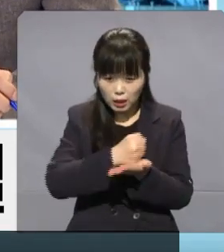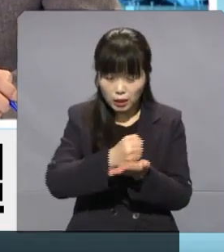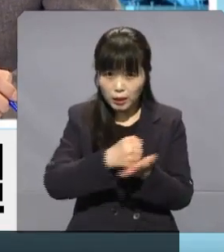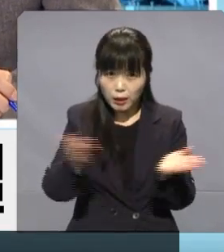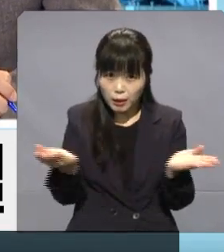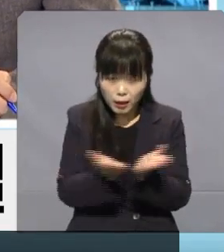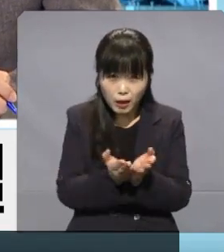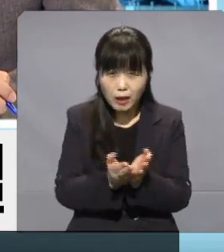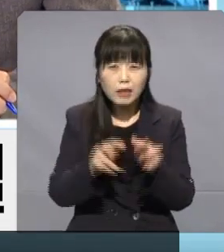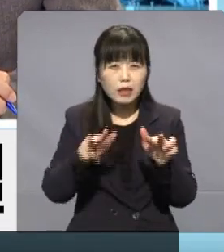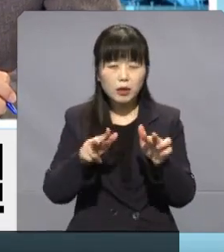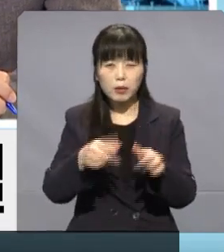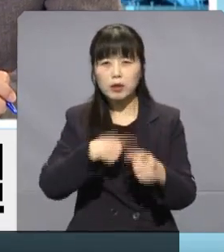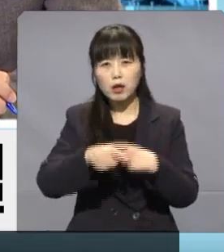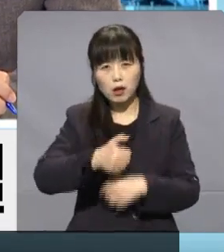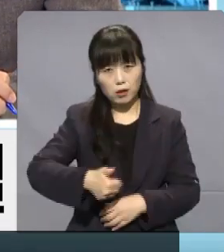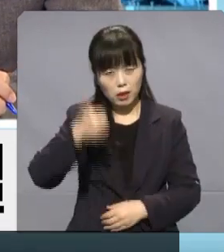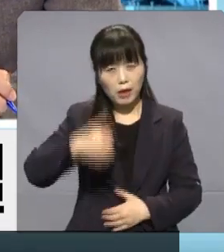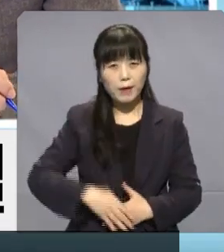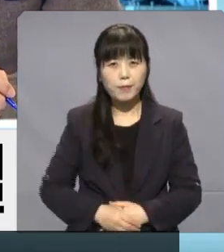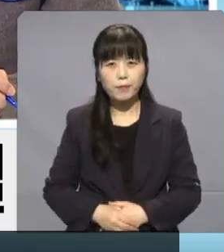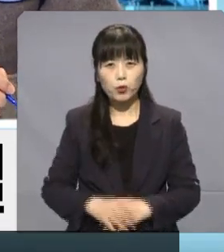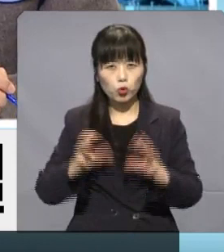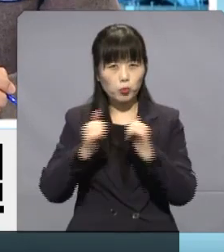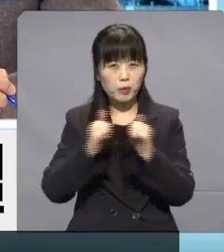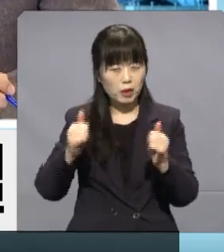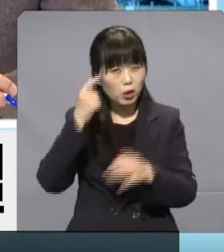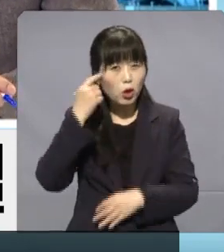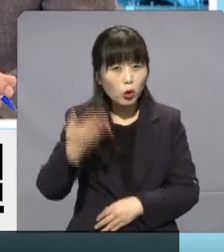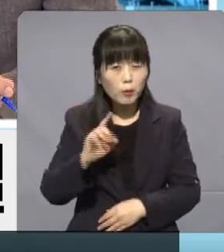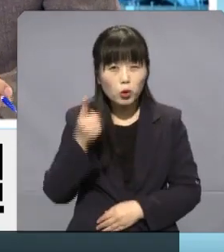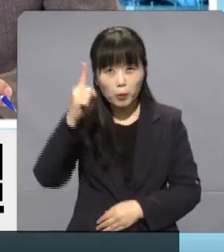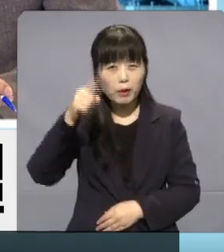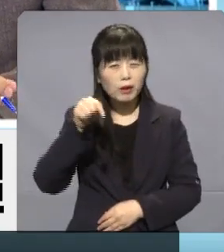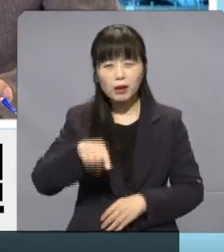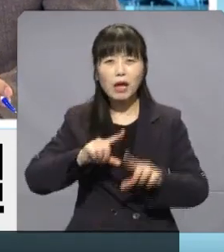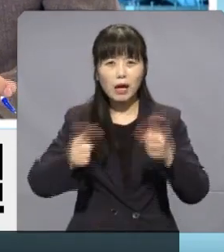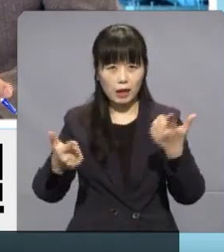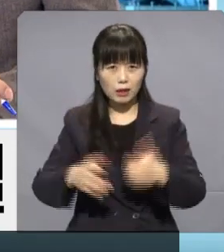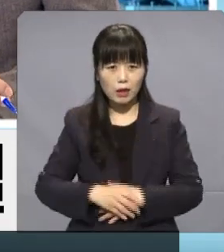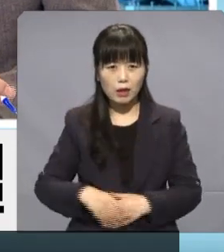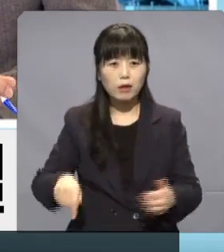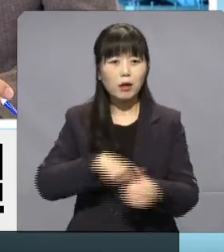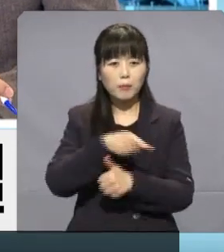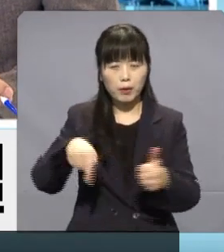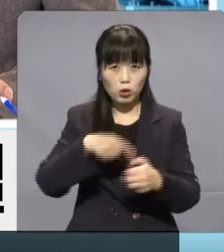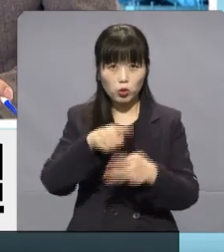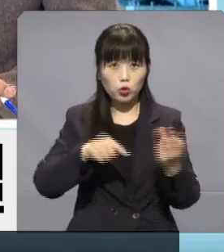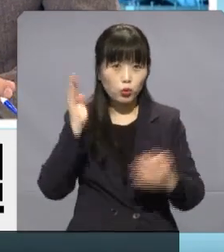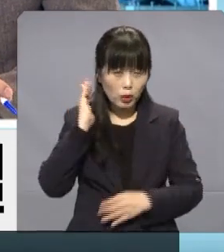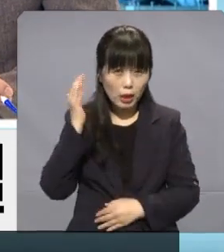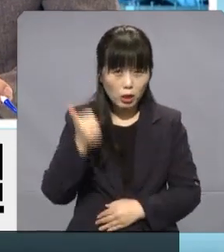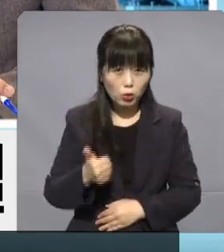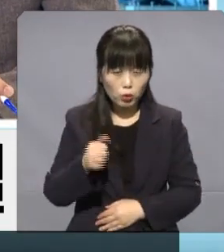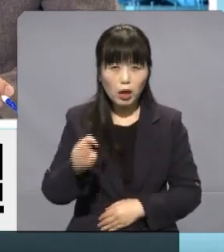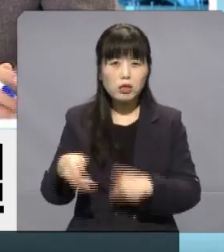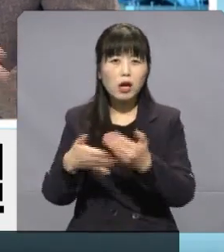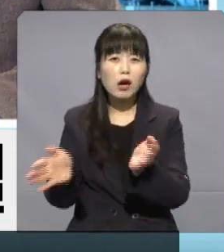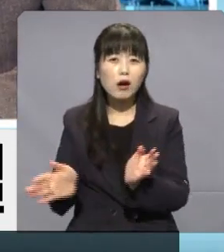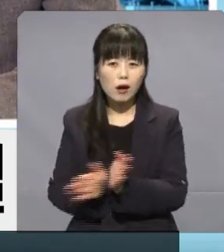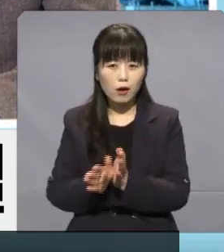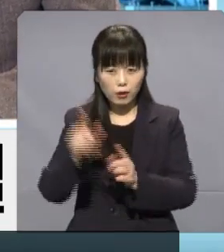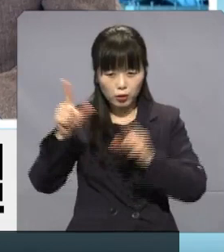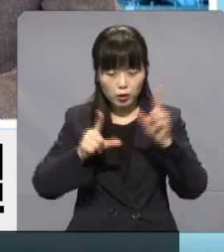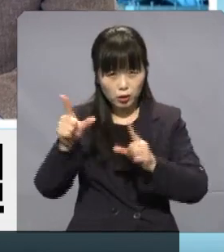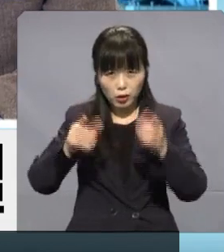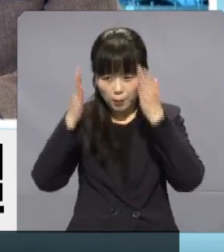그런데 이게 국민 여론이 높아서 해주는 게 아니잖아요. 지금 전반적인 윤석열 대통령이나 여권의 트렌드를